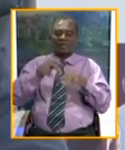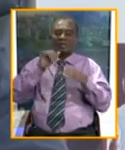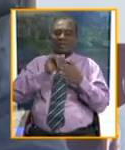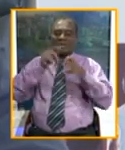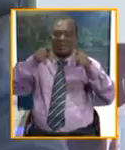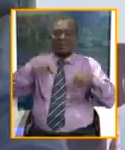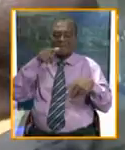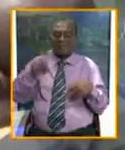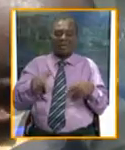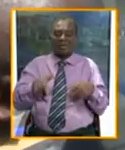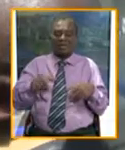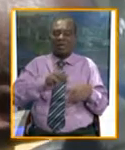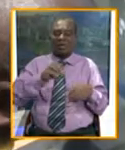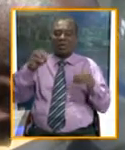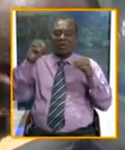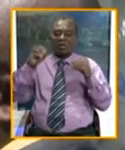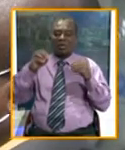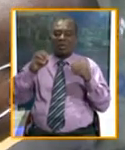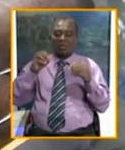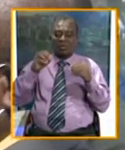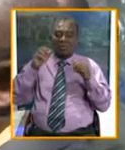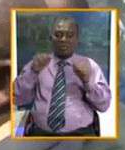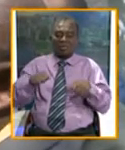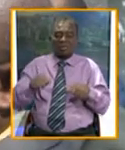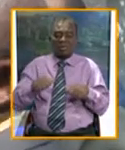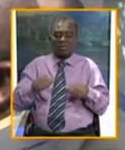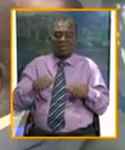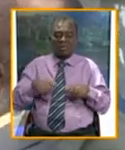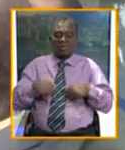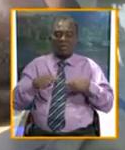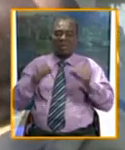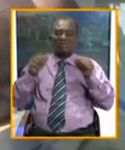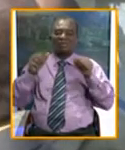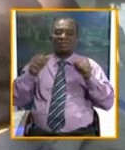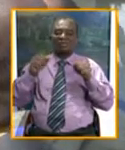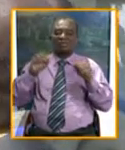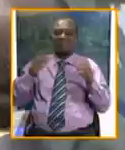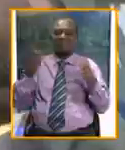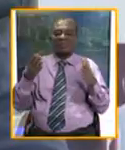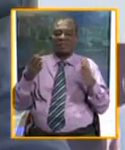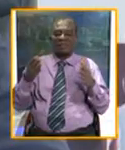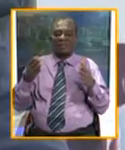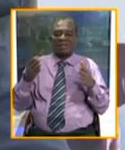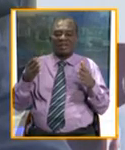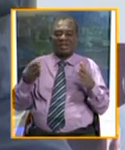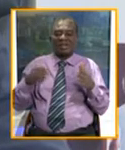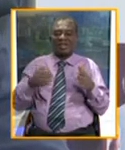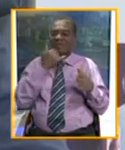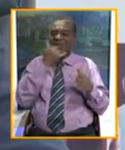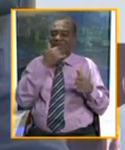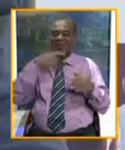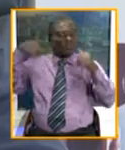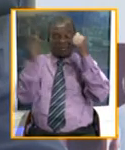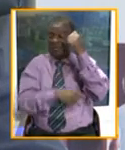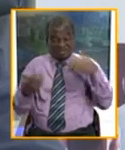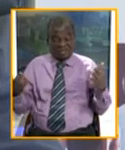personnes-là, on risquera malheureusement de continuer à avoir des cas comme ceux que nous venons de voir. Les défaillances avérées seront sanctionnées selon